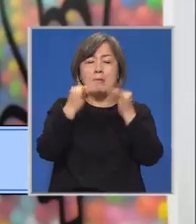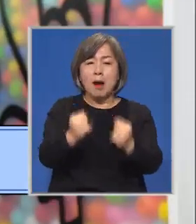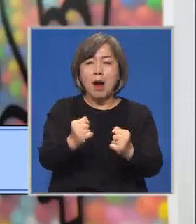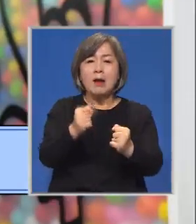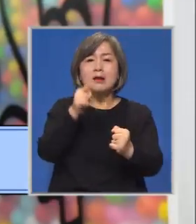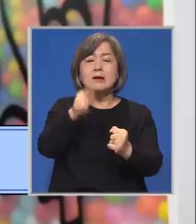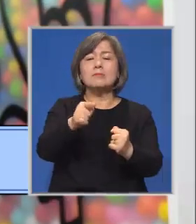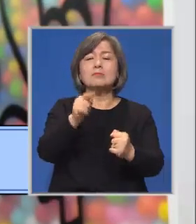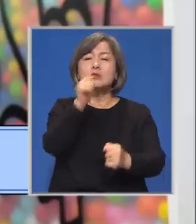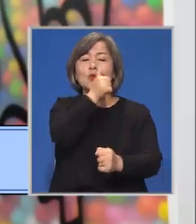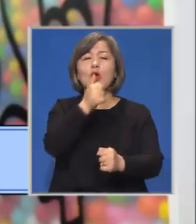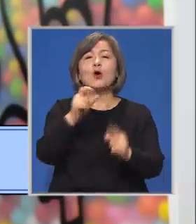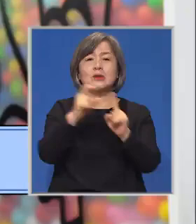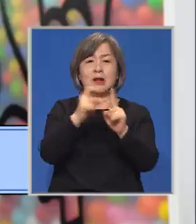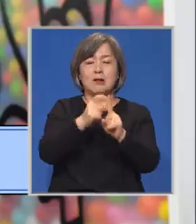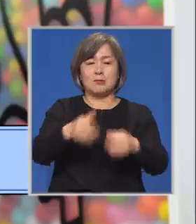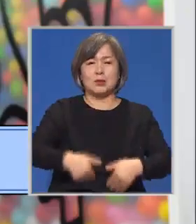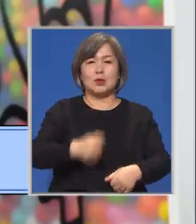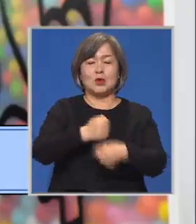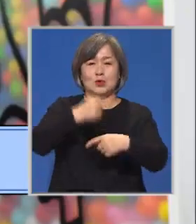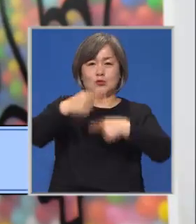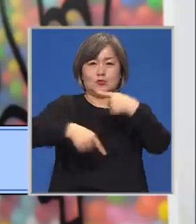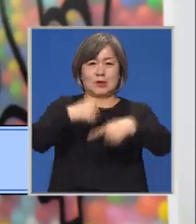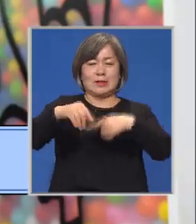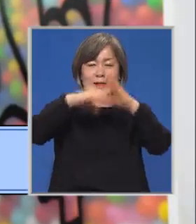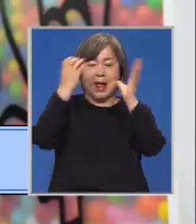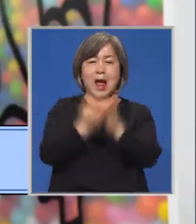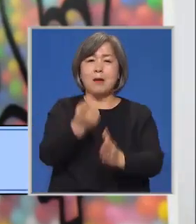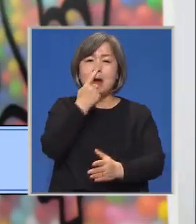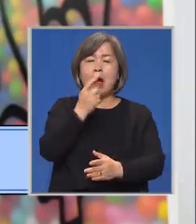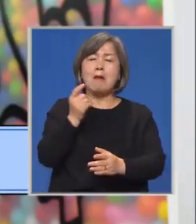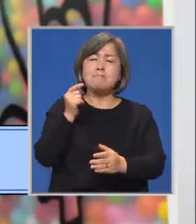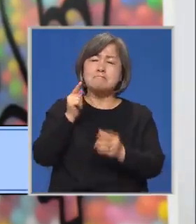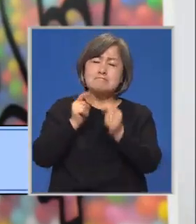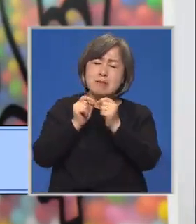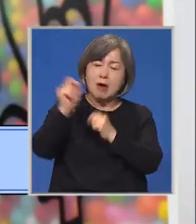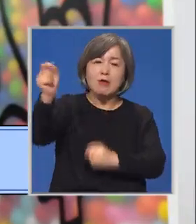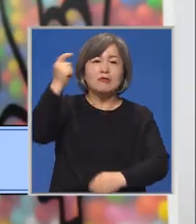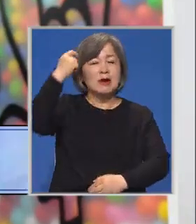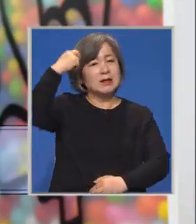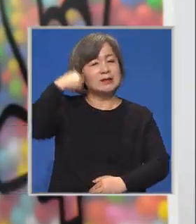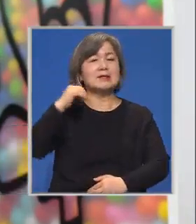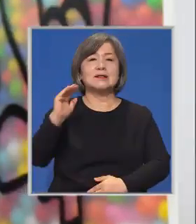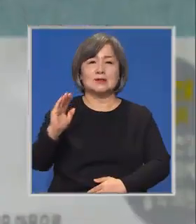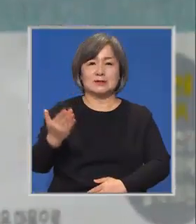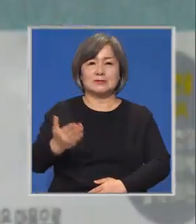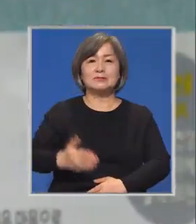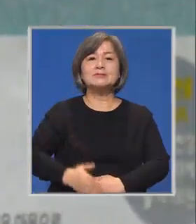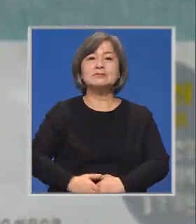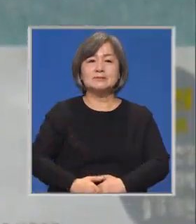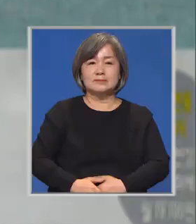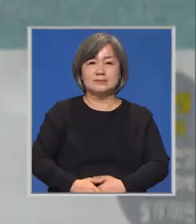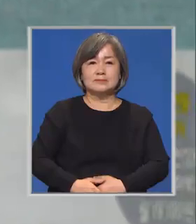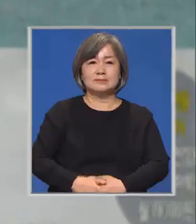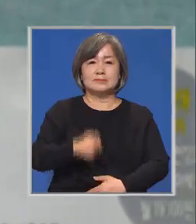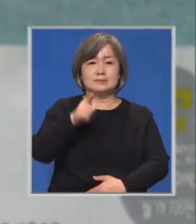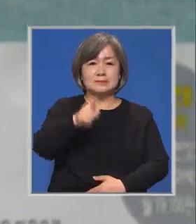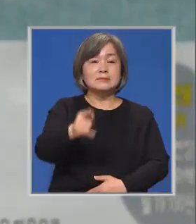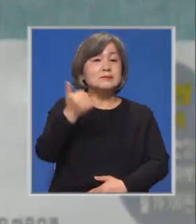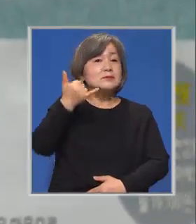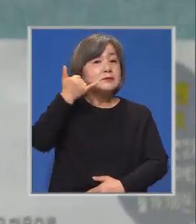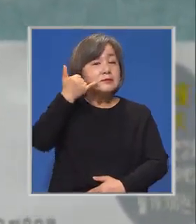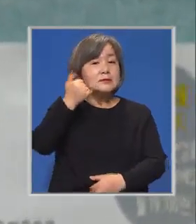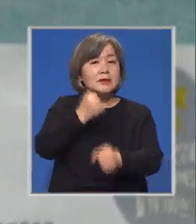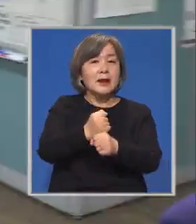많은 단어들이 필요하니까 아직 수화를 다 배우기엔 멀었구나 느꼈습니다. 그러니까 언어를 새로 배우는 거랑 똑같은 거예요. 네.